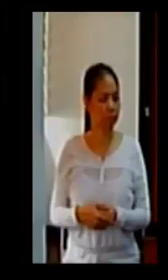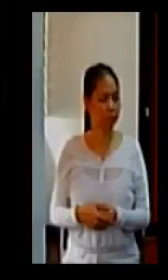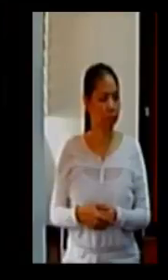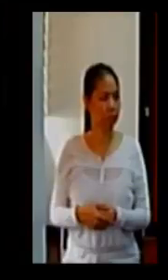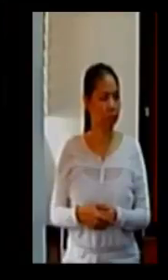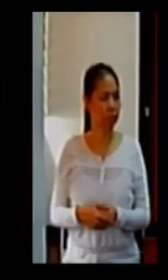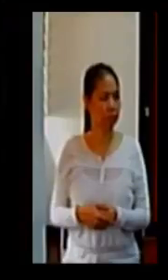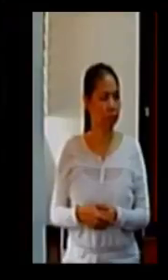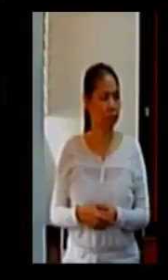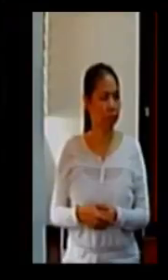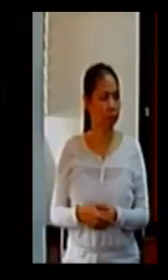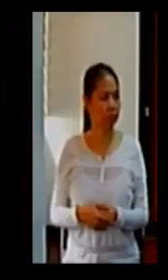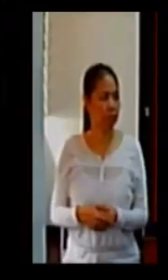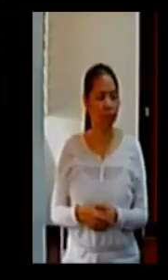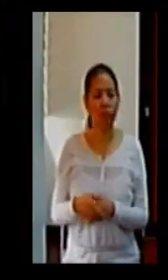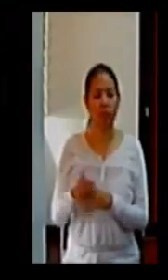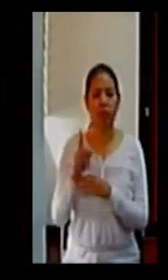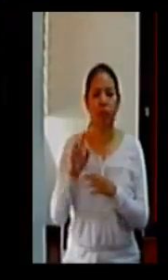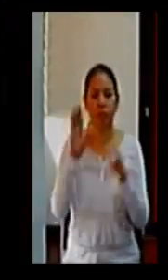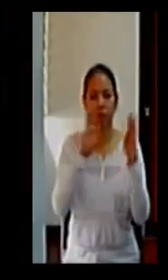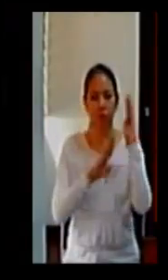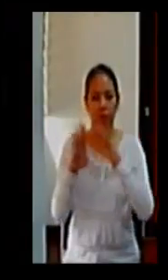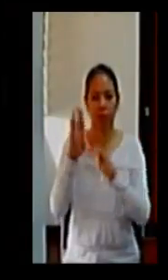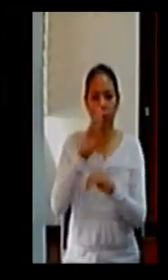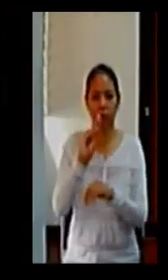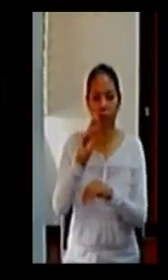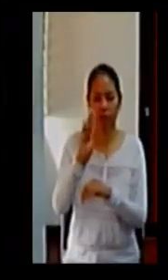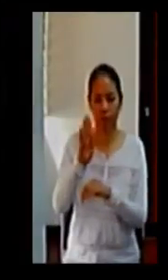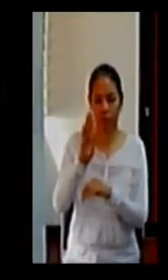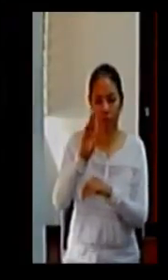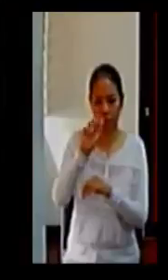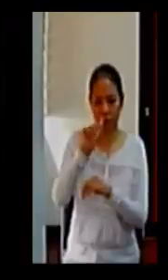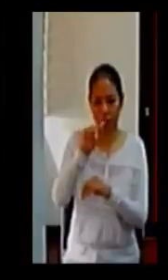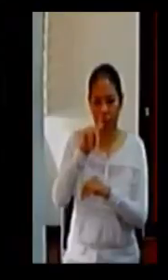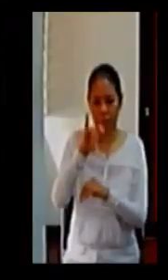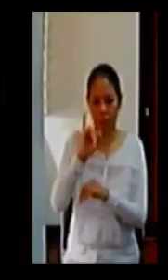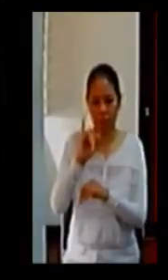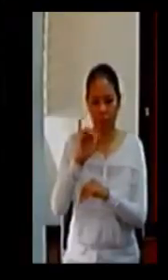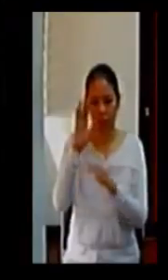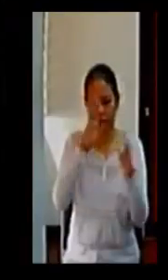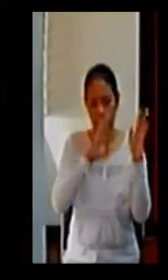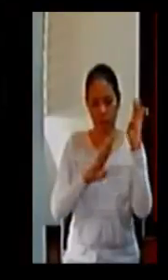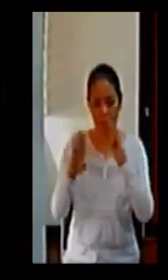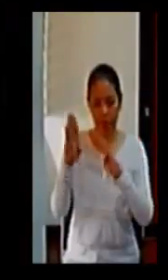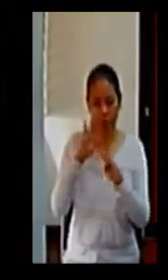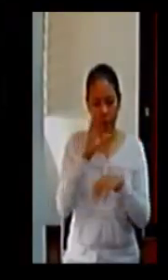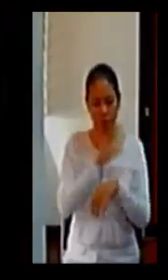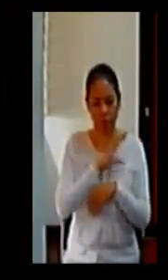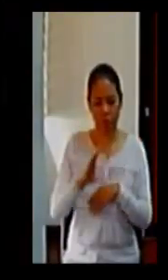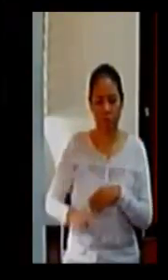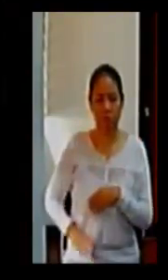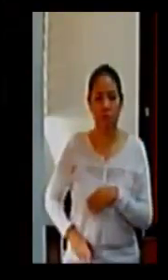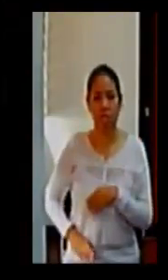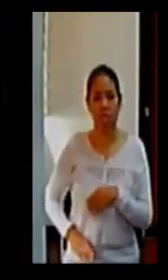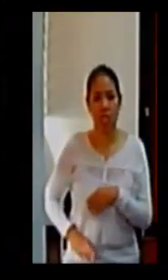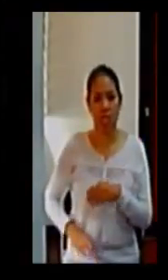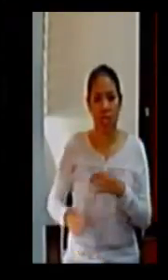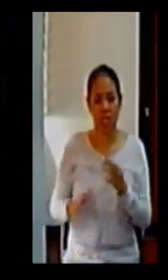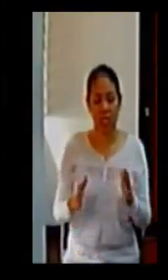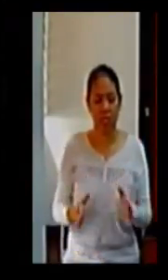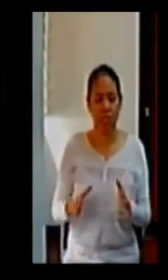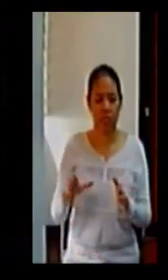Isa ring pong problema sa baki na ito ay yung sa problema sa Christian community. Kinokondem nila kasi